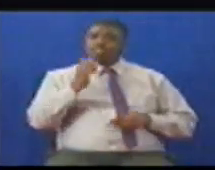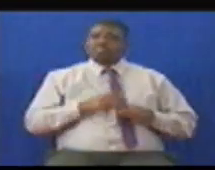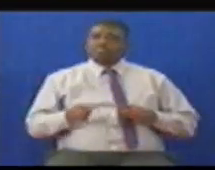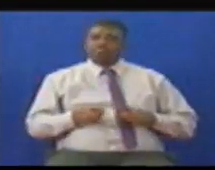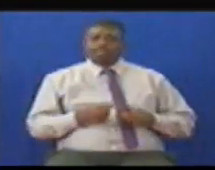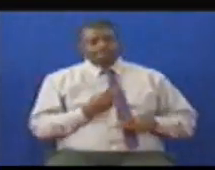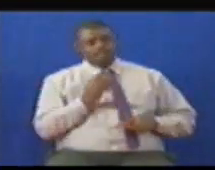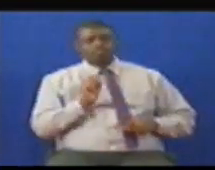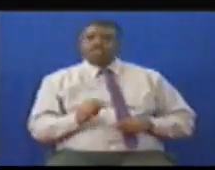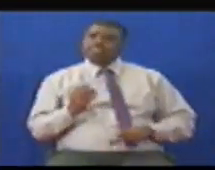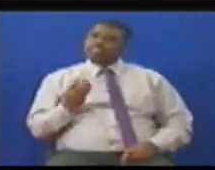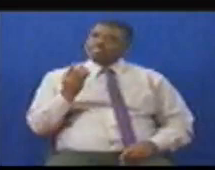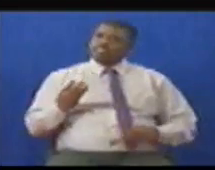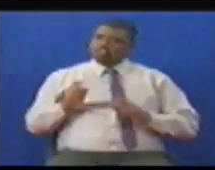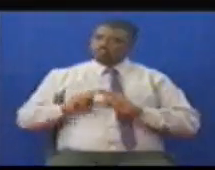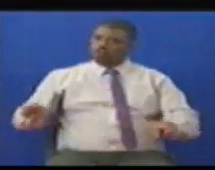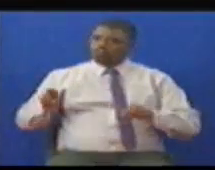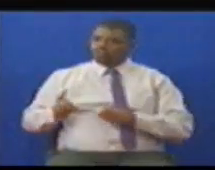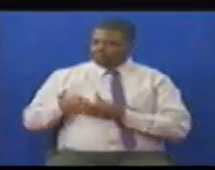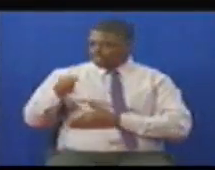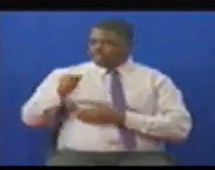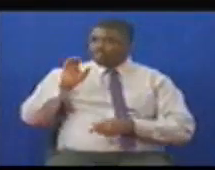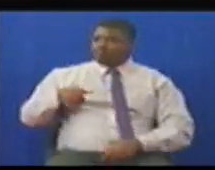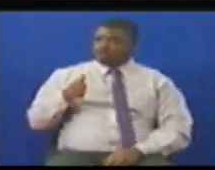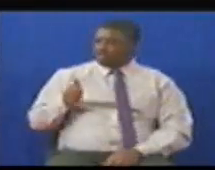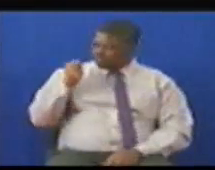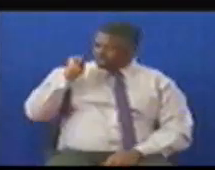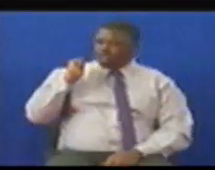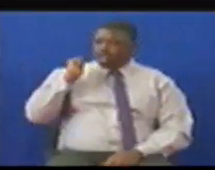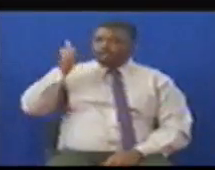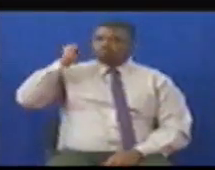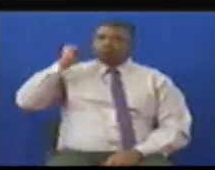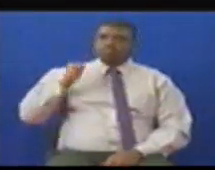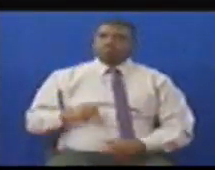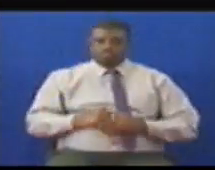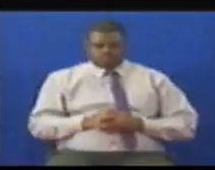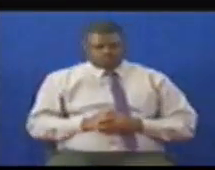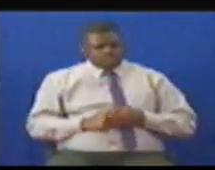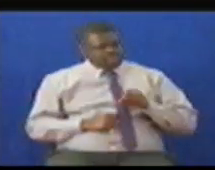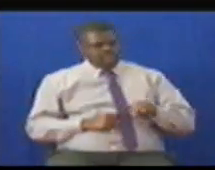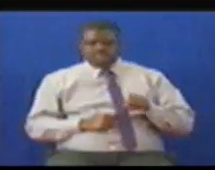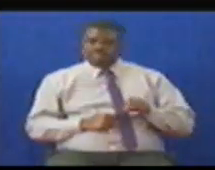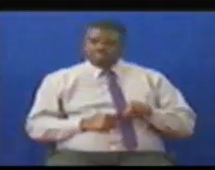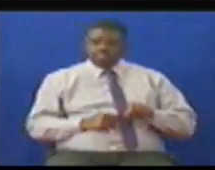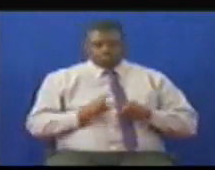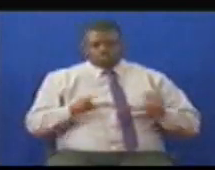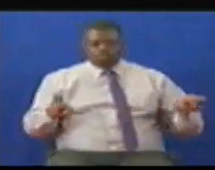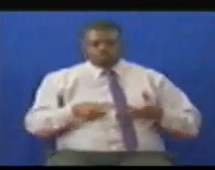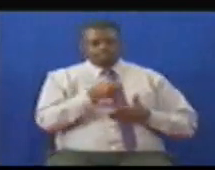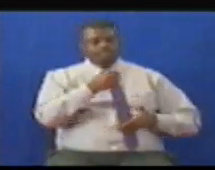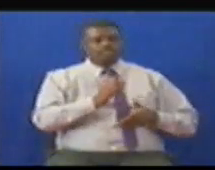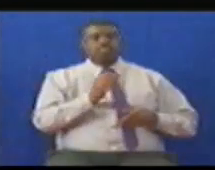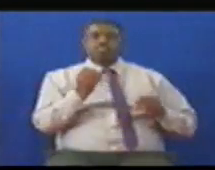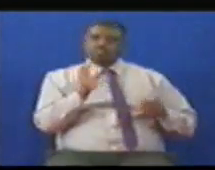2.4% ikilinganishwa na bajeti ya mwaka wa fedha 2020 ambayo ilikuwa shilingi bilioni